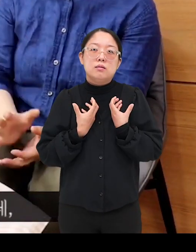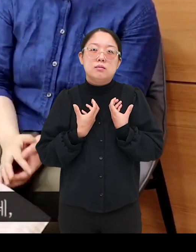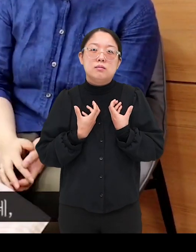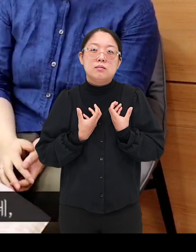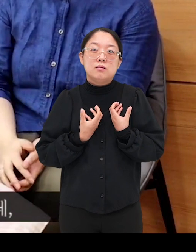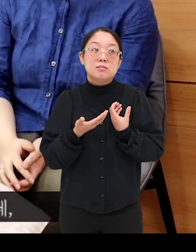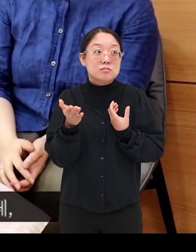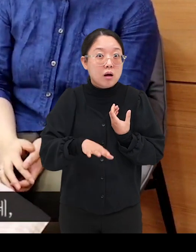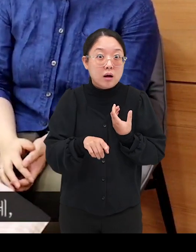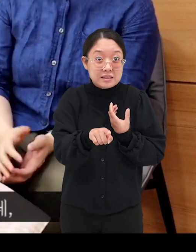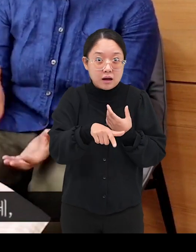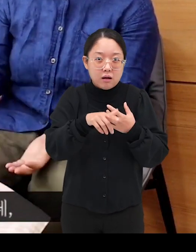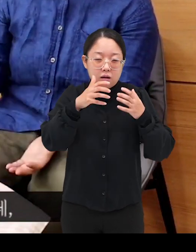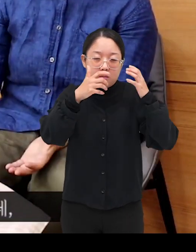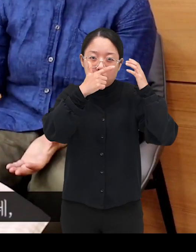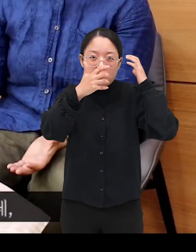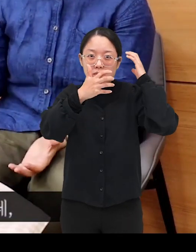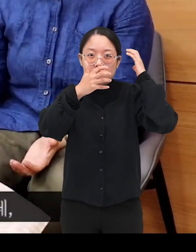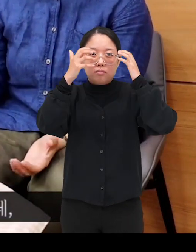말 그대로